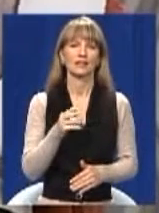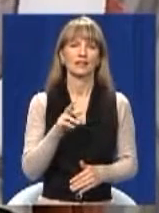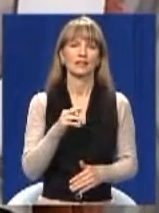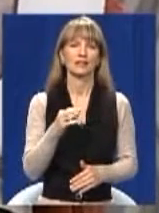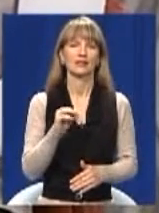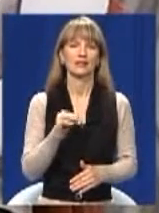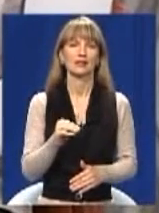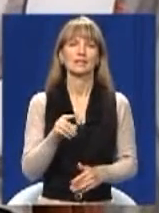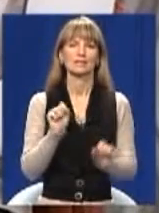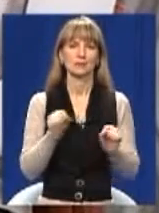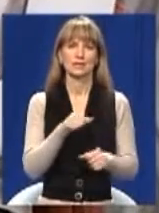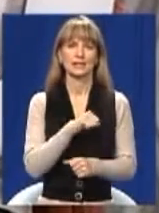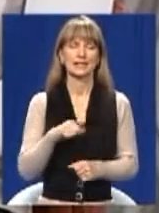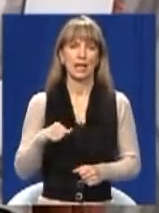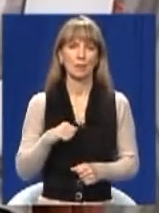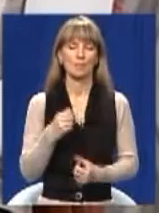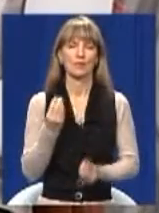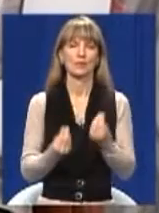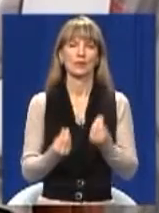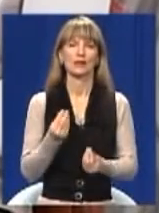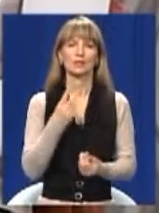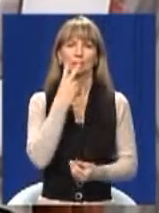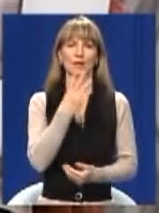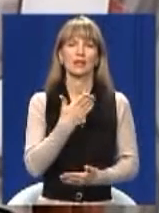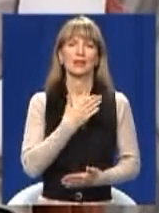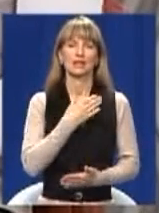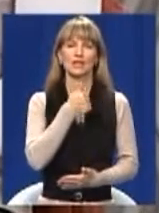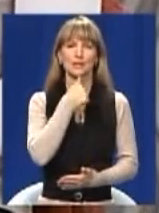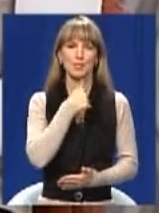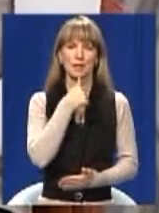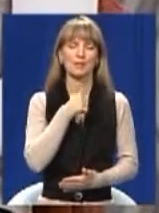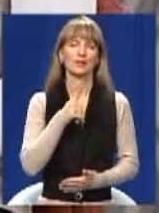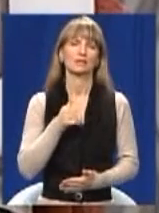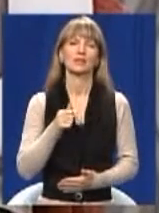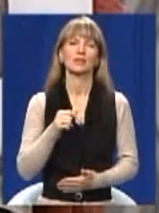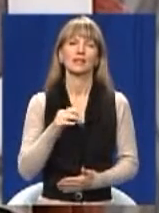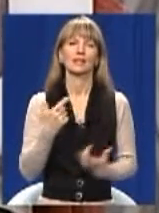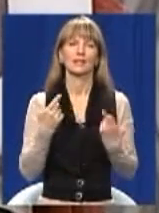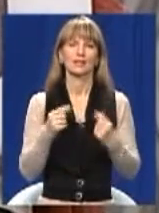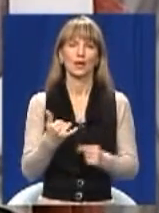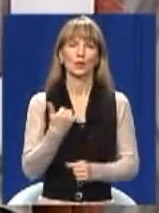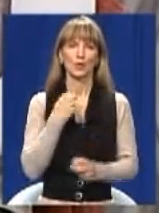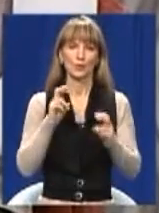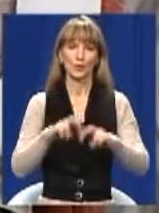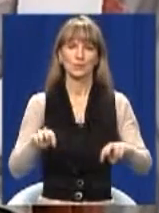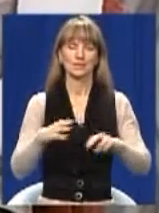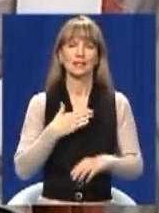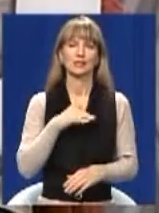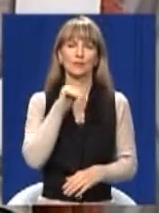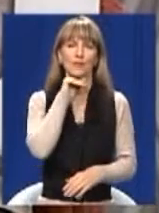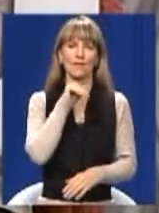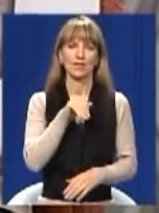зможеш програти сама. А тож давай подивимося наш експеримент, де у наших дослідах наш